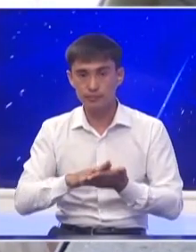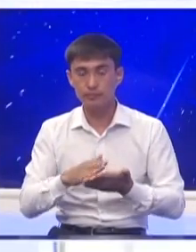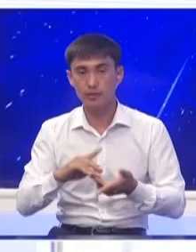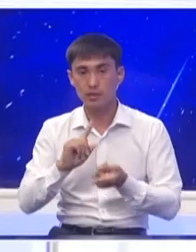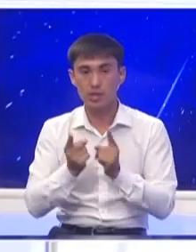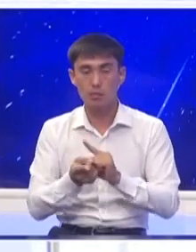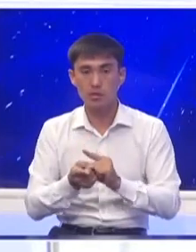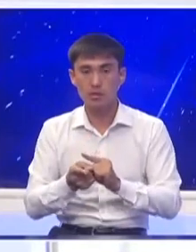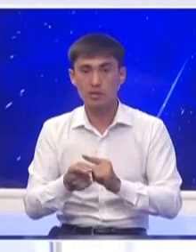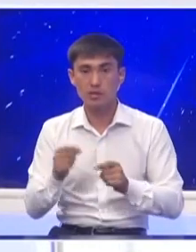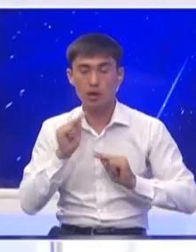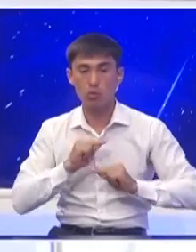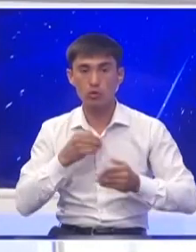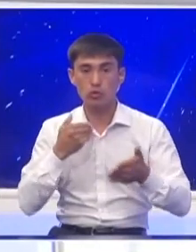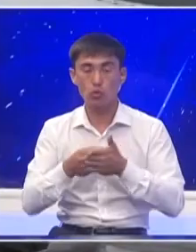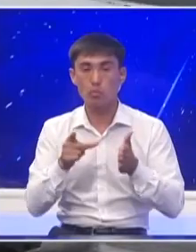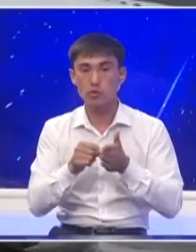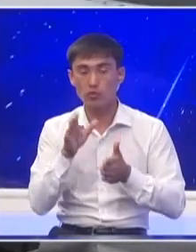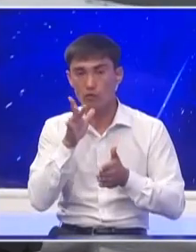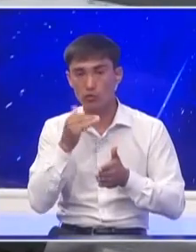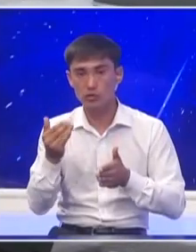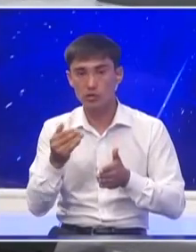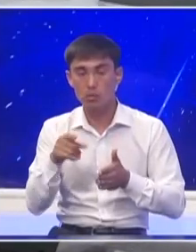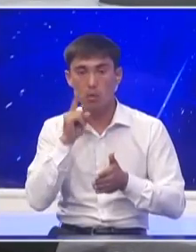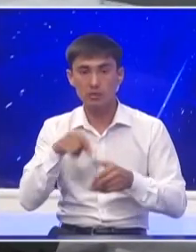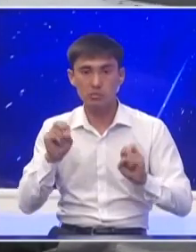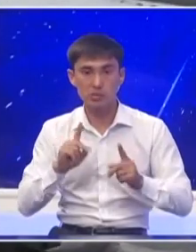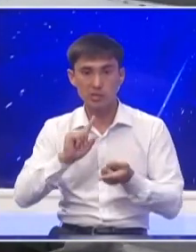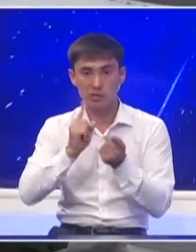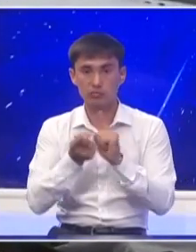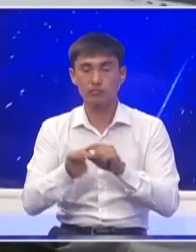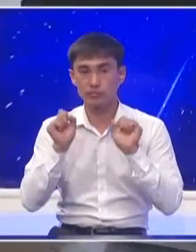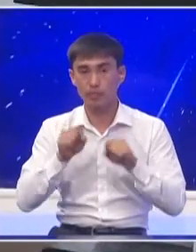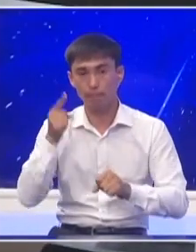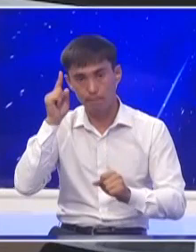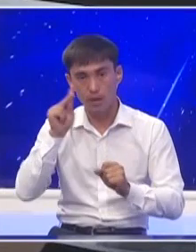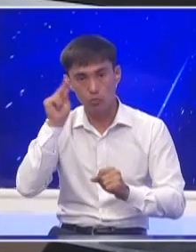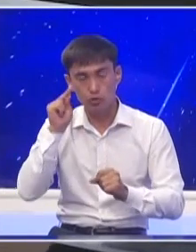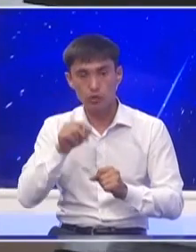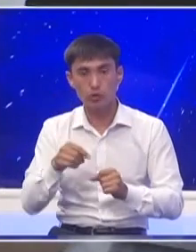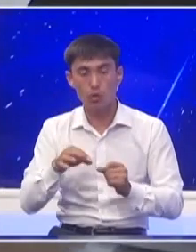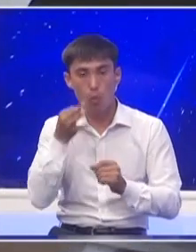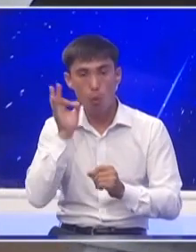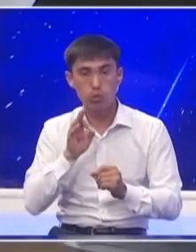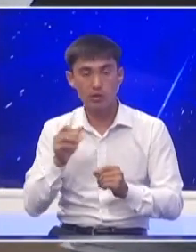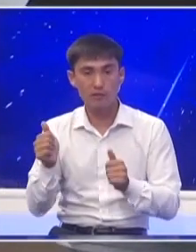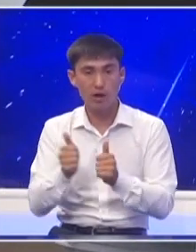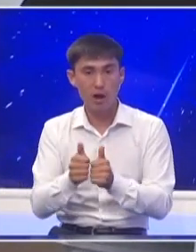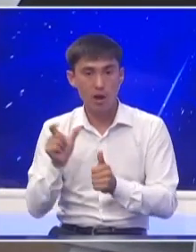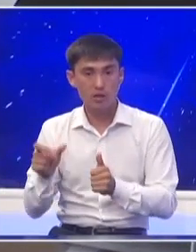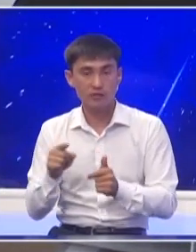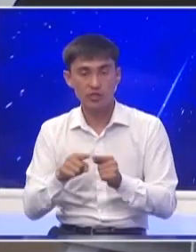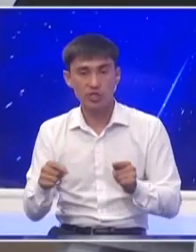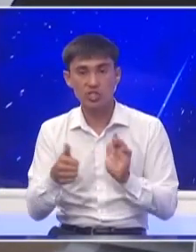достигшего пенсионного возраста, молодым специалистом, который получает возможность обучаться у наиболее опытного коллеги в